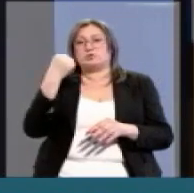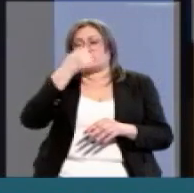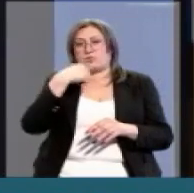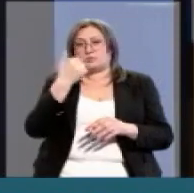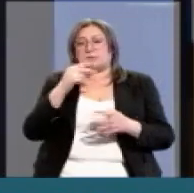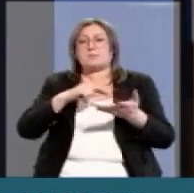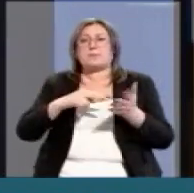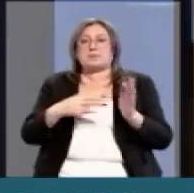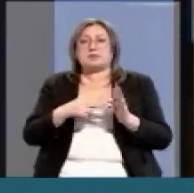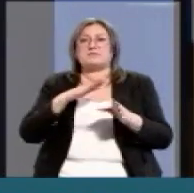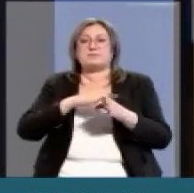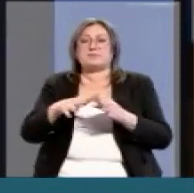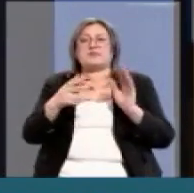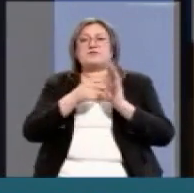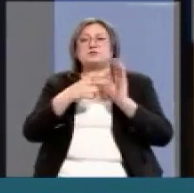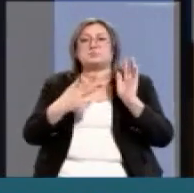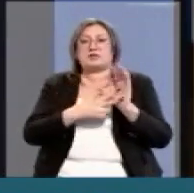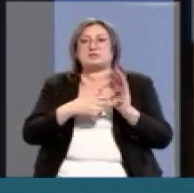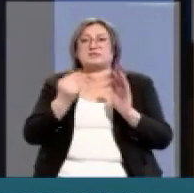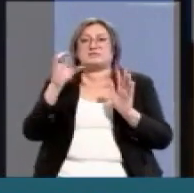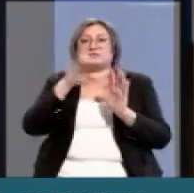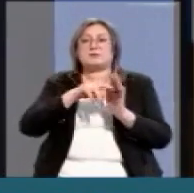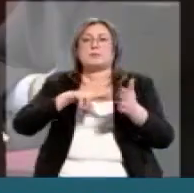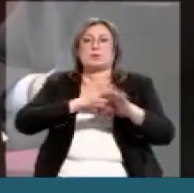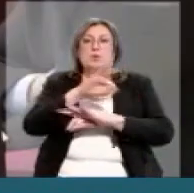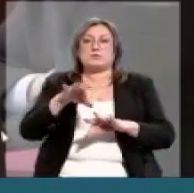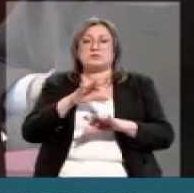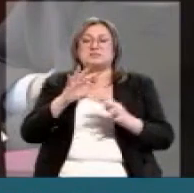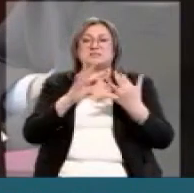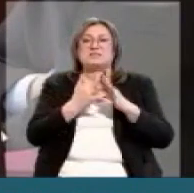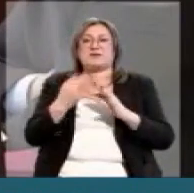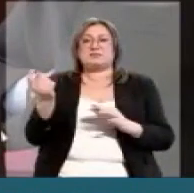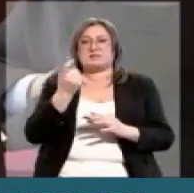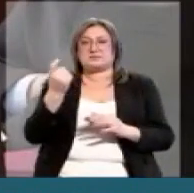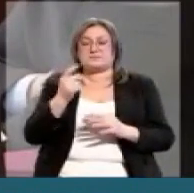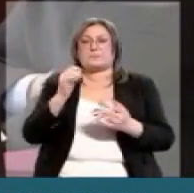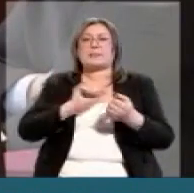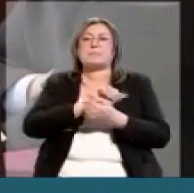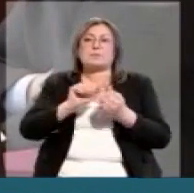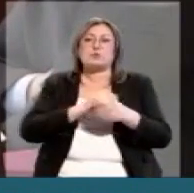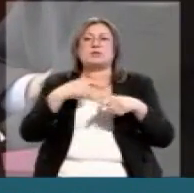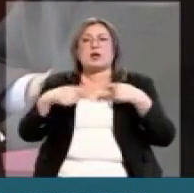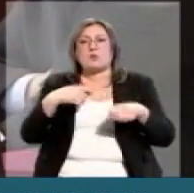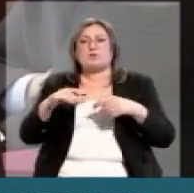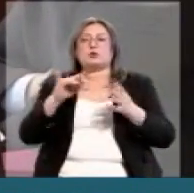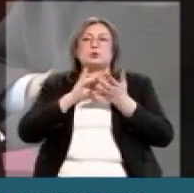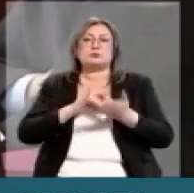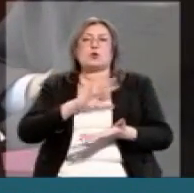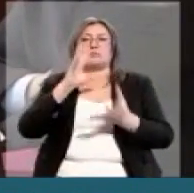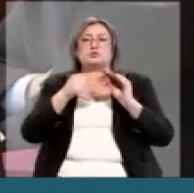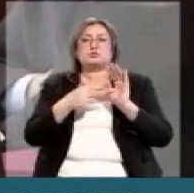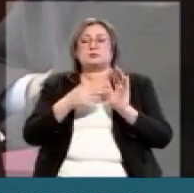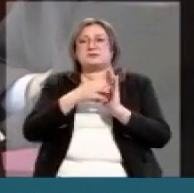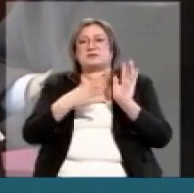2023-2024 годы запланирована реализация 18 инвестиционных проектов в сфере сельского хозяйства, переработки, торговли и туризма на общую